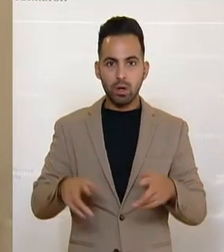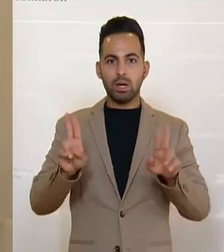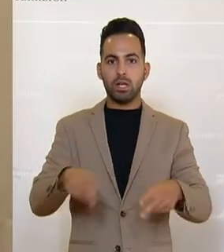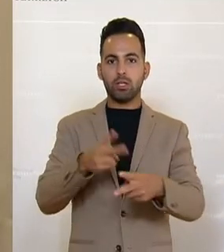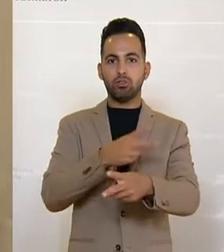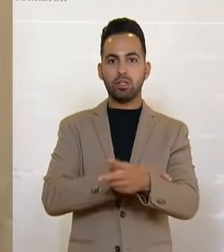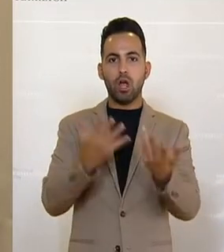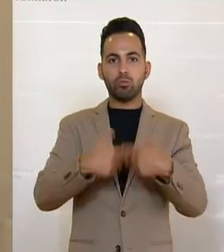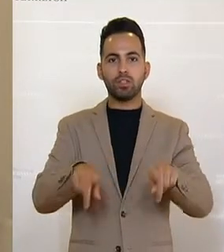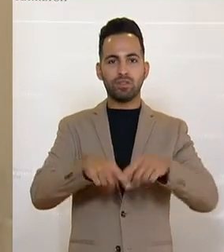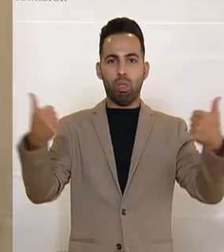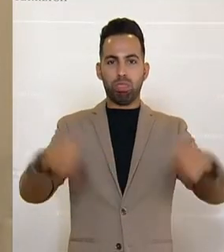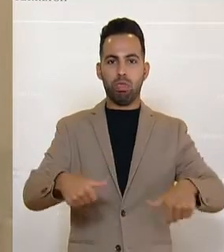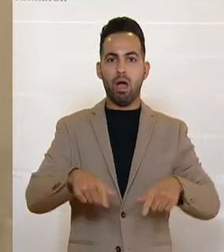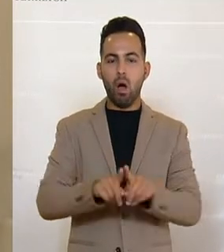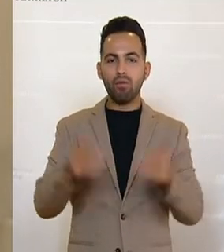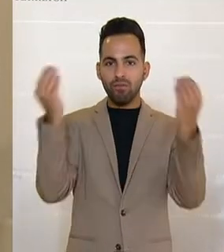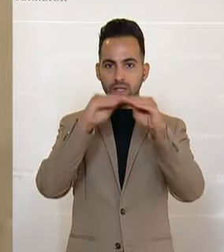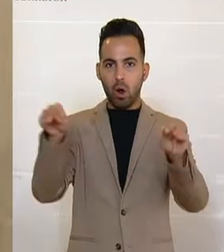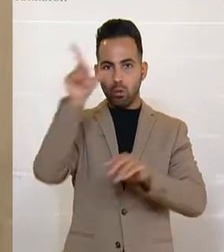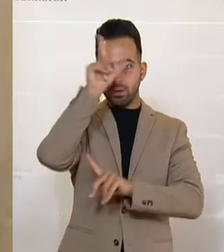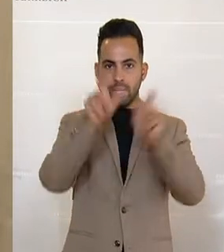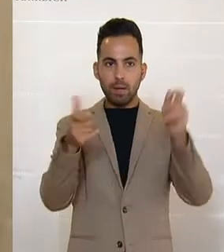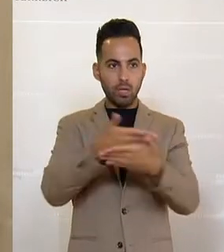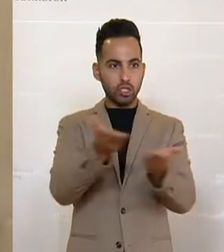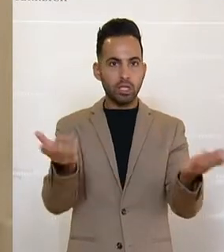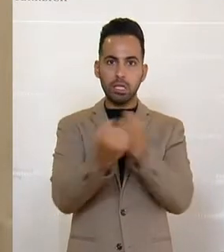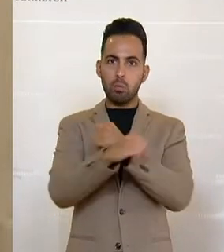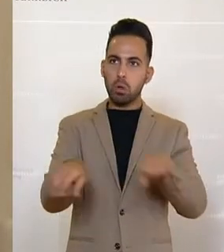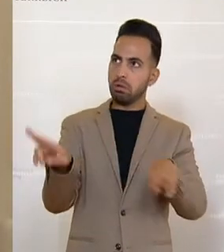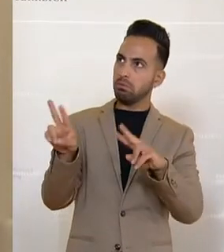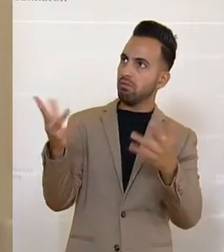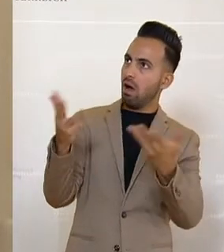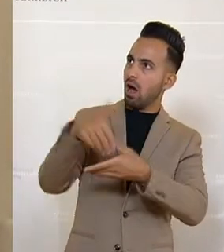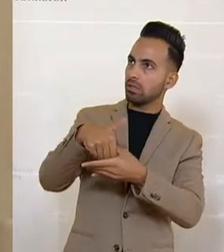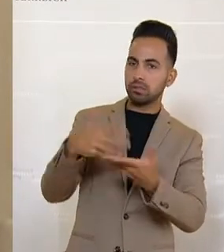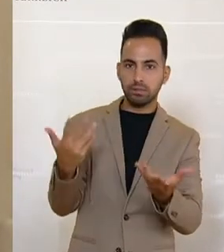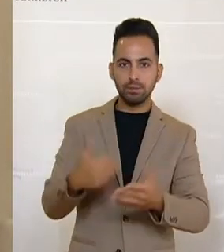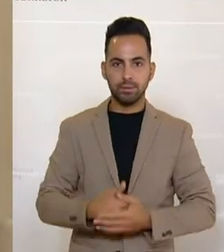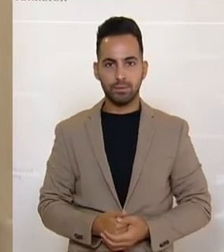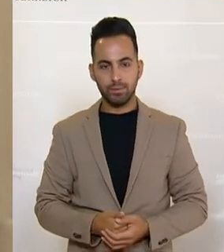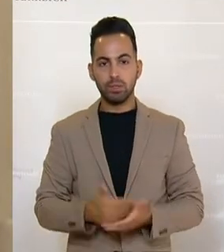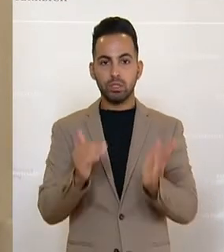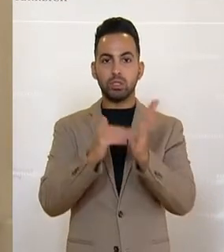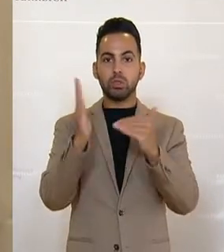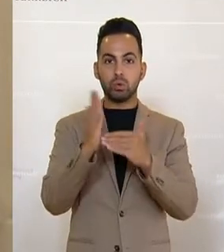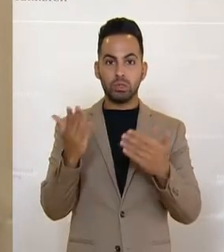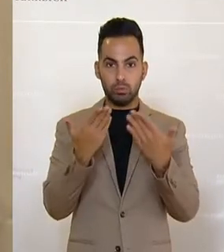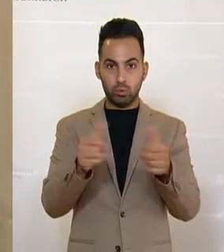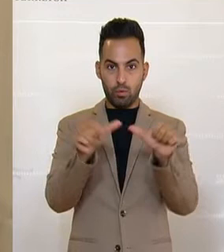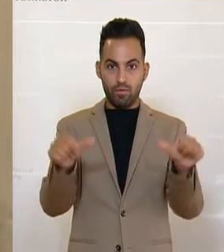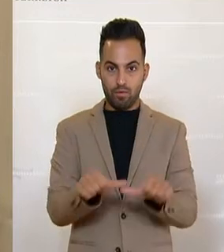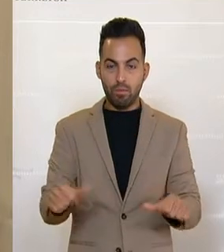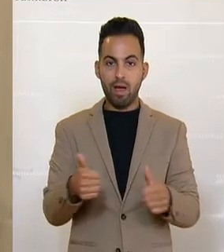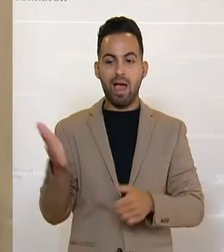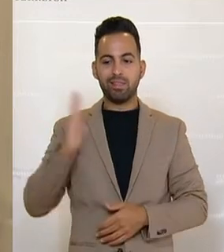ja unterminiert werden und damit das Vertrauen der Menschen in unsere Demokratie. Ein System, das sich auf der einen